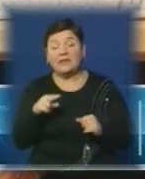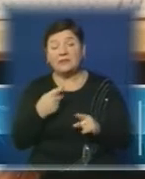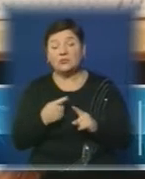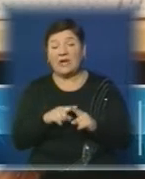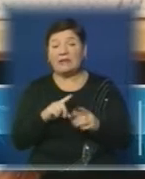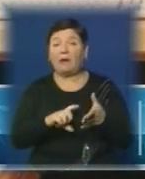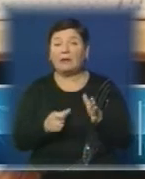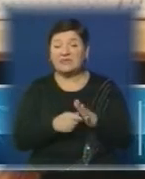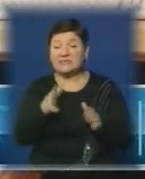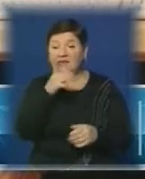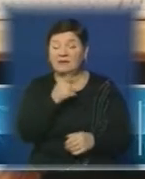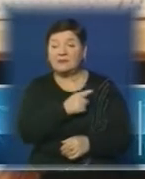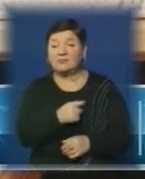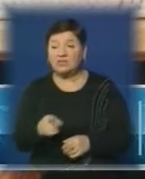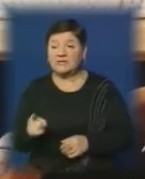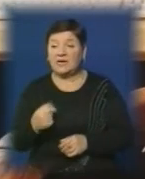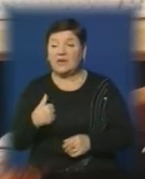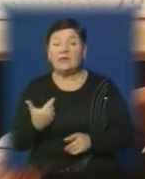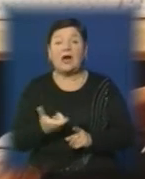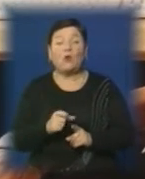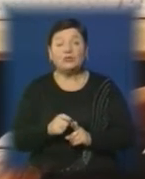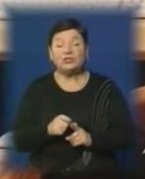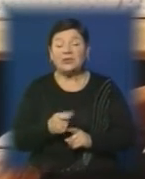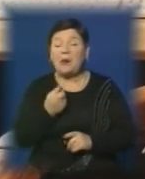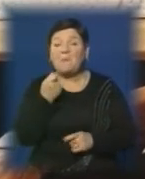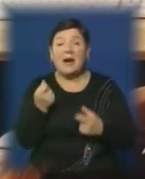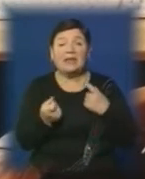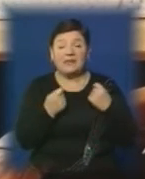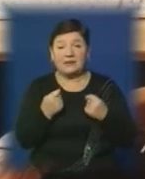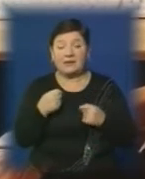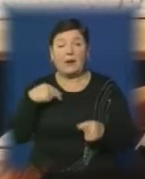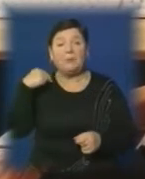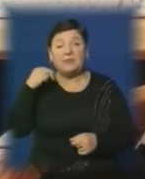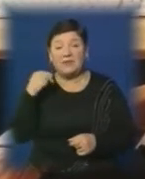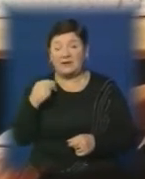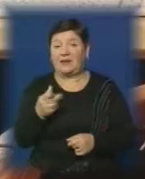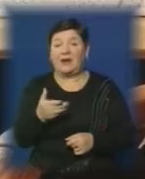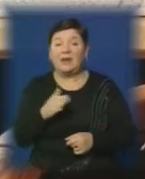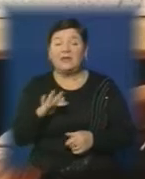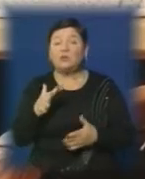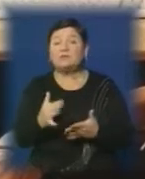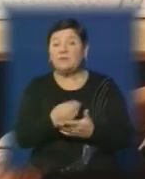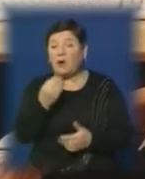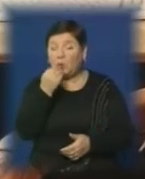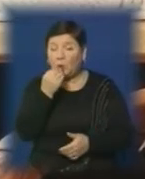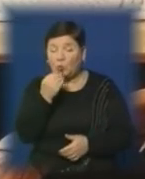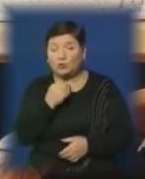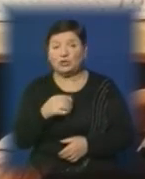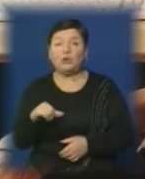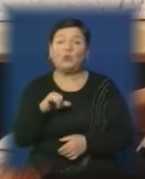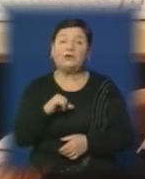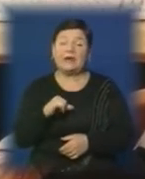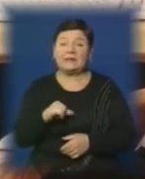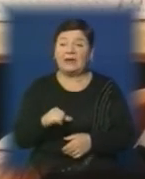час. Я очень маленькая перемена, не успеваю покушать, не успеваю там к уроку приготовиться, куда-то к